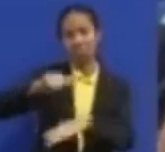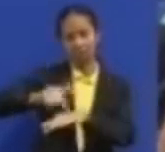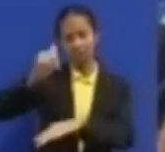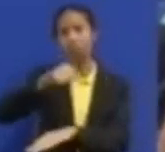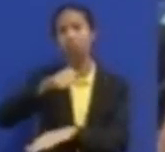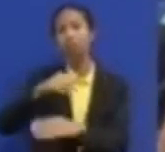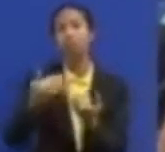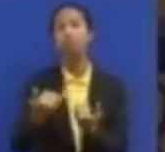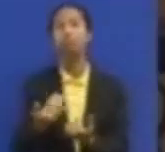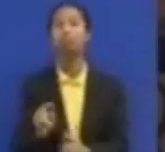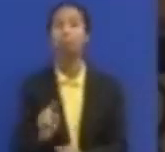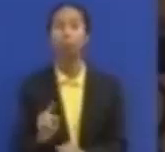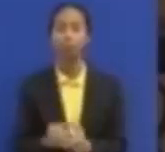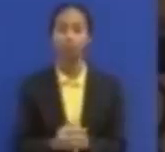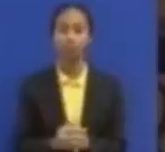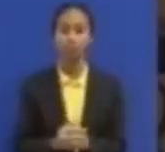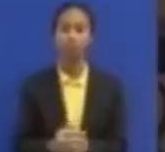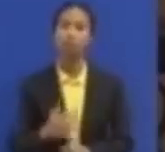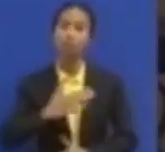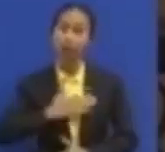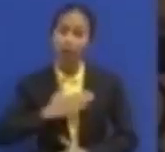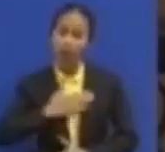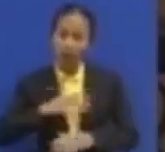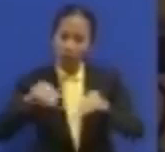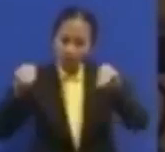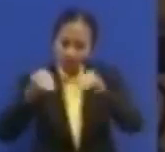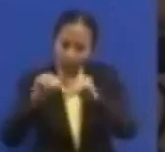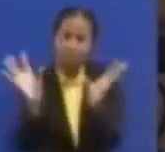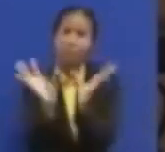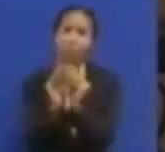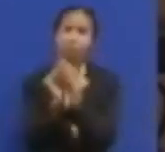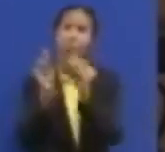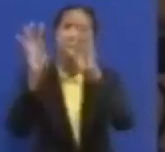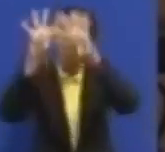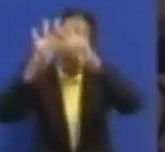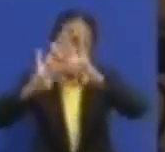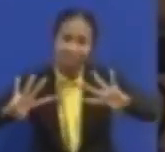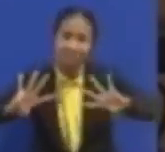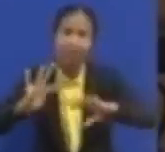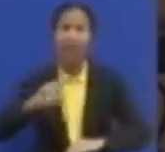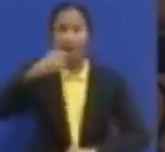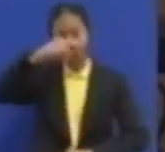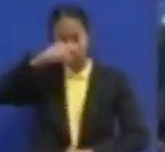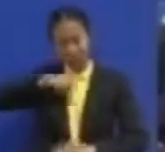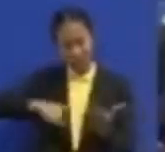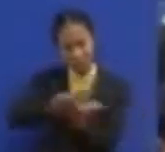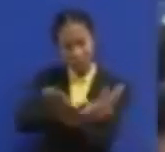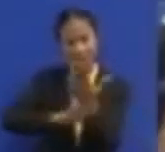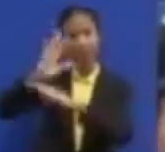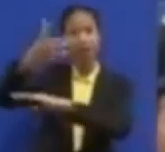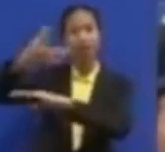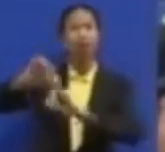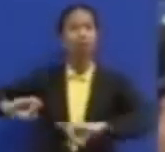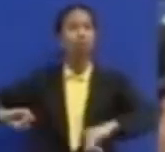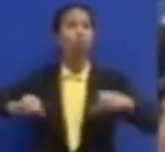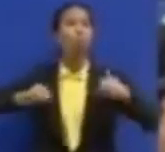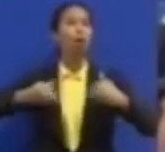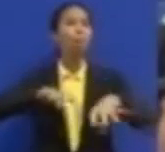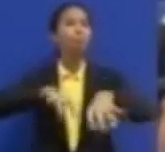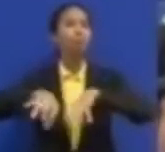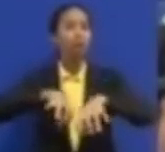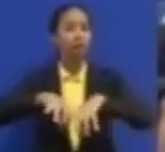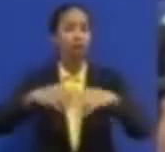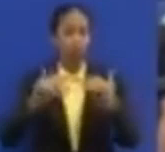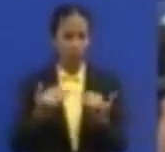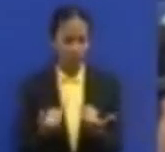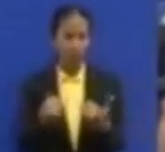ครับเราจะไปชุมอาเซียนแล้วและประเทศไทยเราเป็นเจ้าภาพด้วยวันนี้เราได้รับการเลือกตั้งที่รอคอยมา